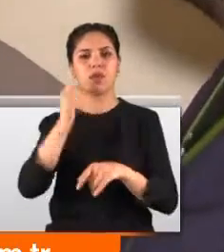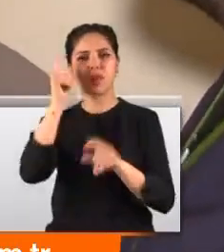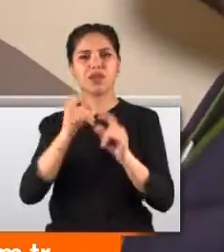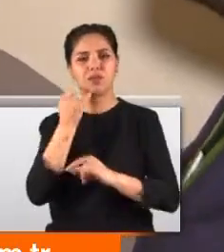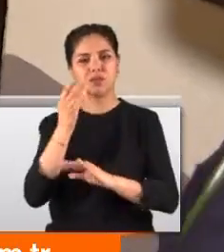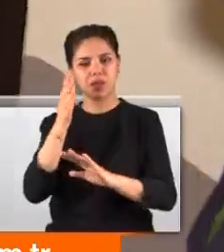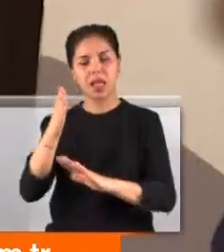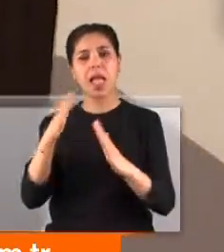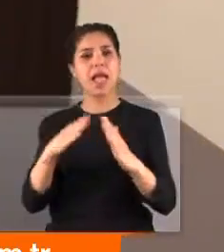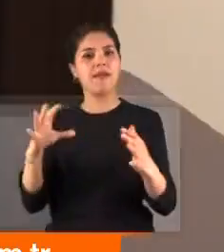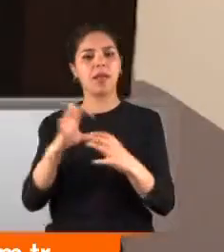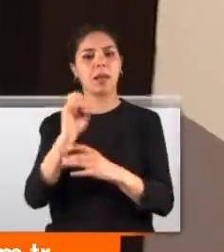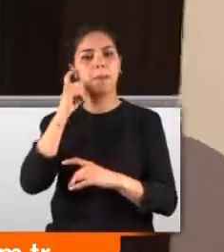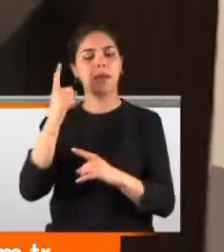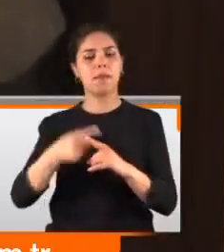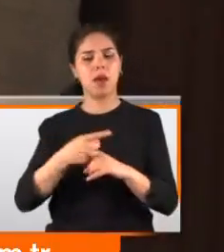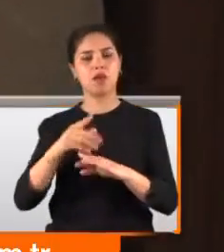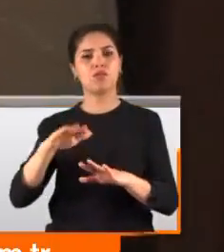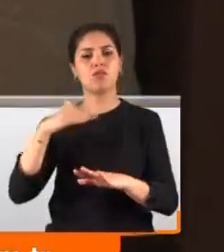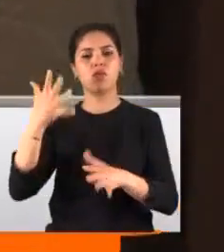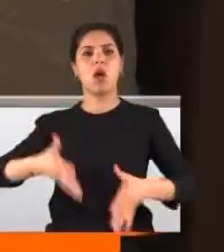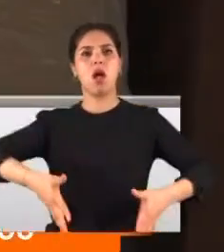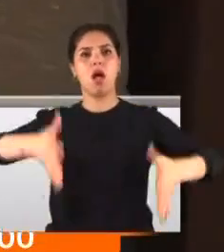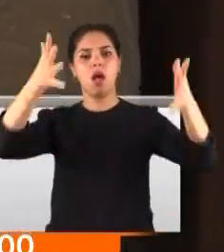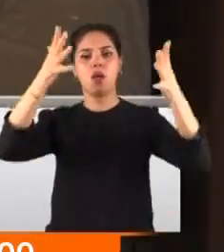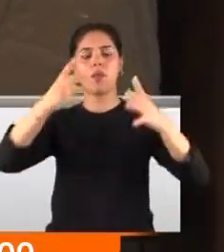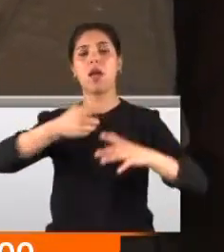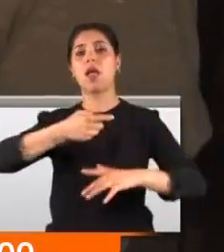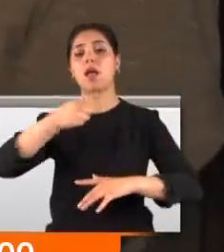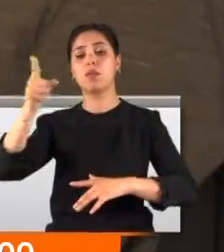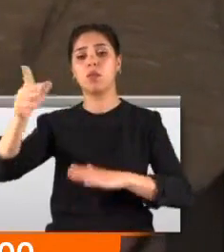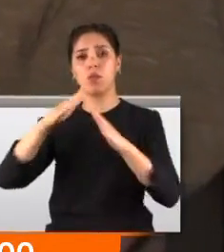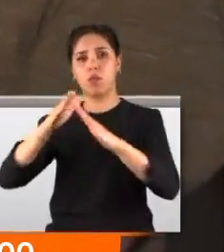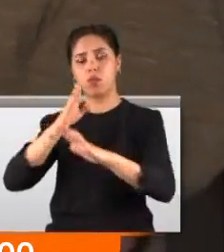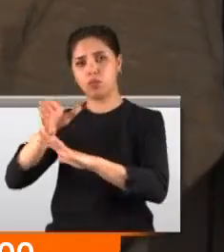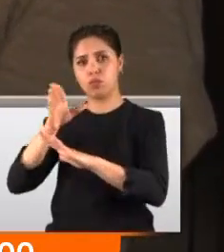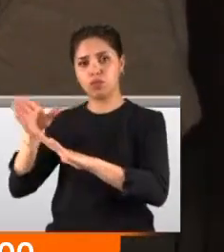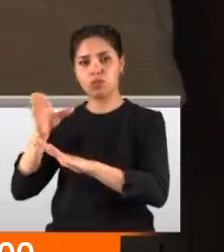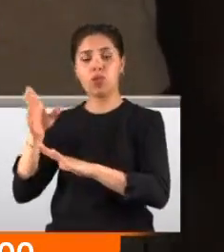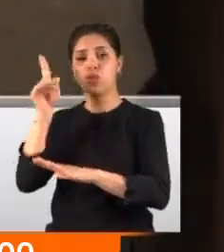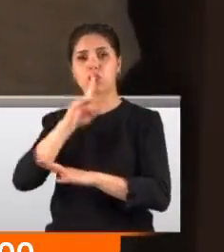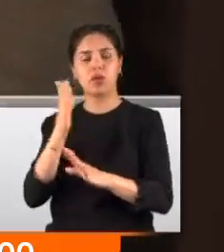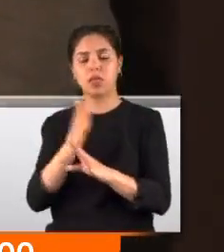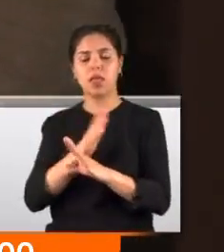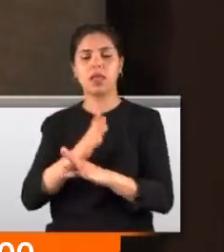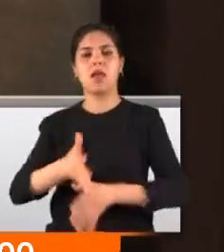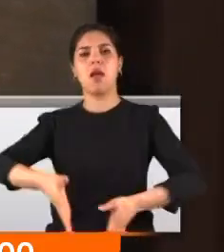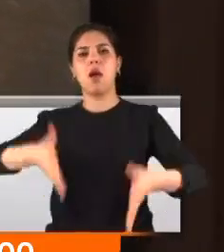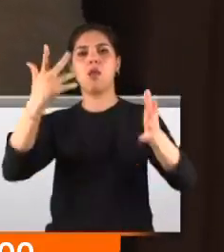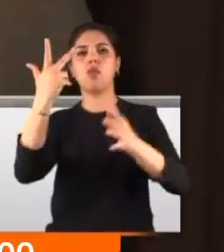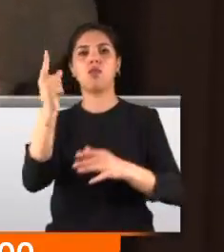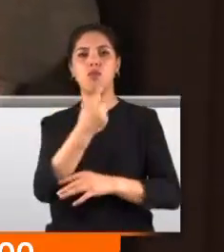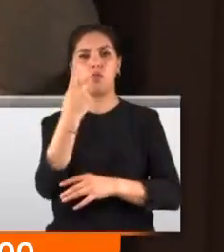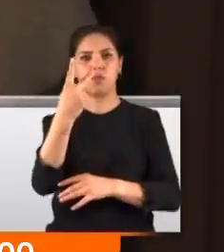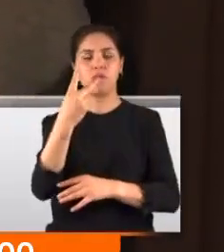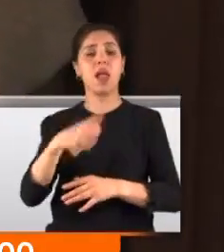ettiğinde daireyle ilgili bilgi alıyor. Ayrıca apartmandaki diğer komşuları da ziyaret edecekler. Çünkü apartmanın 3'te 2'si